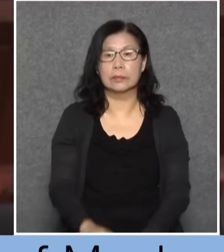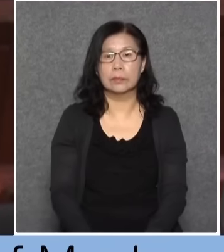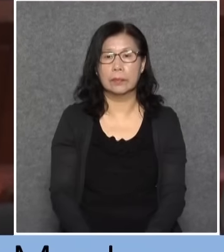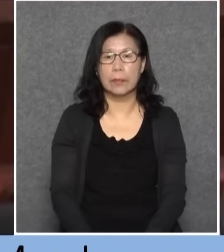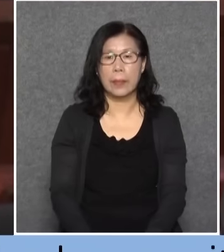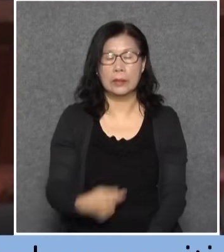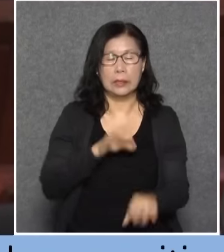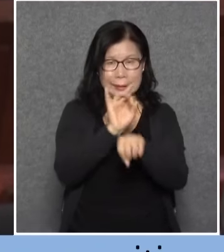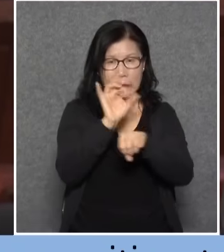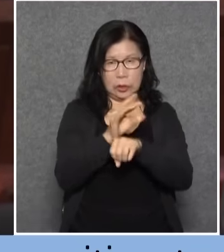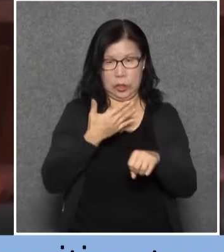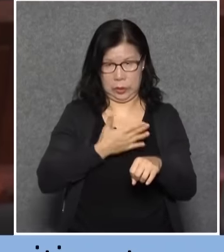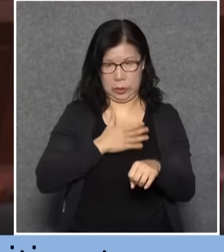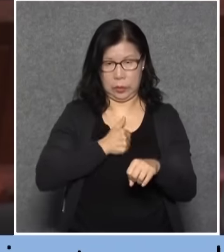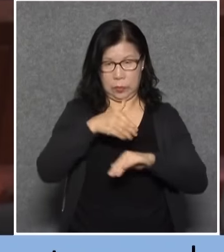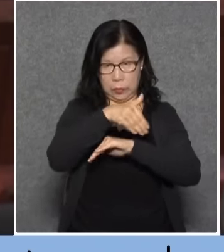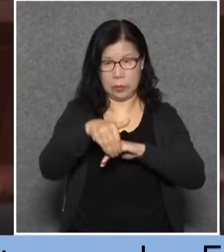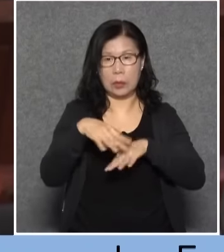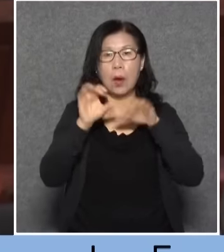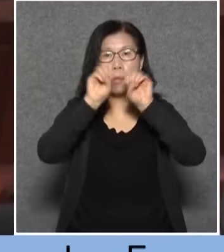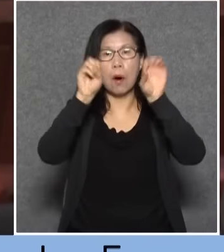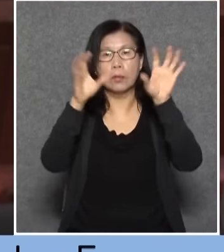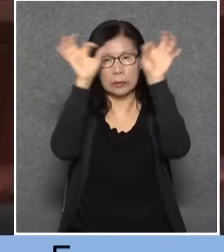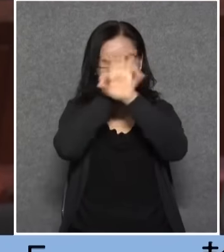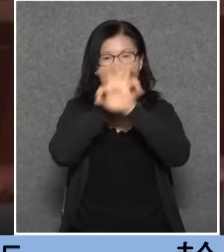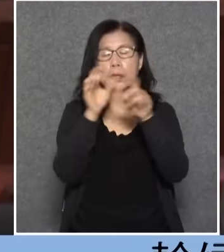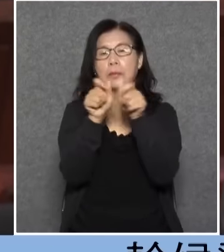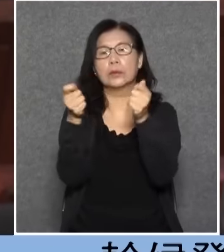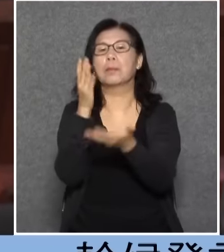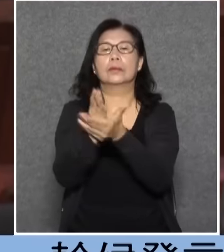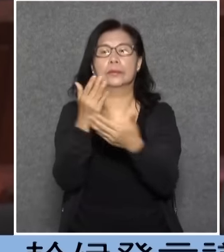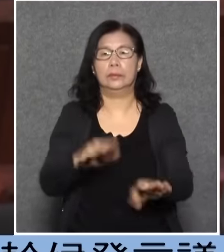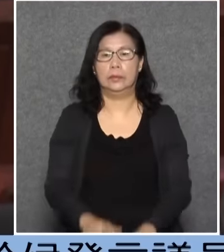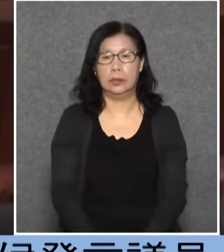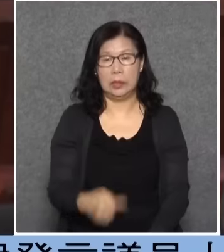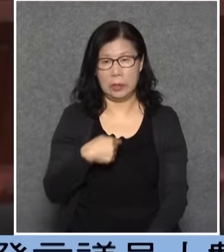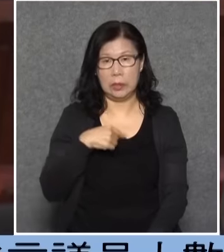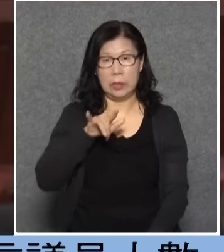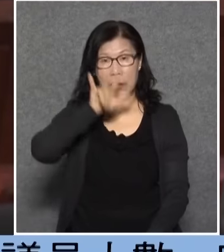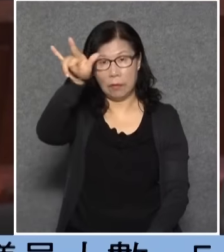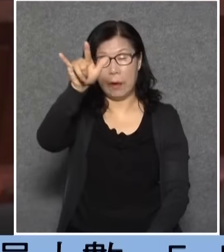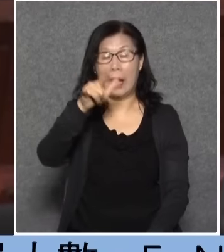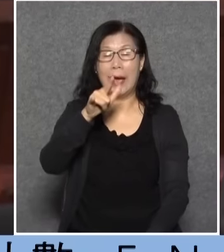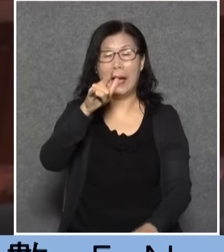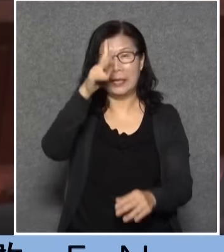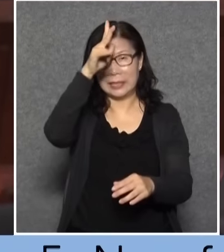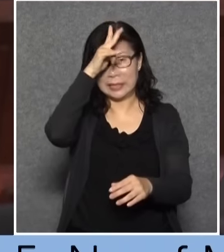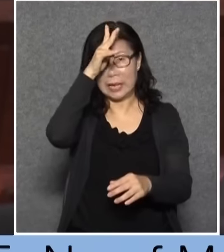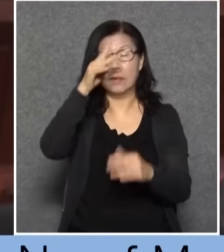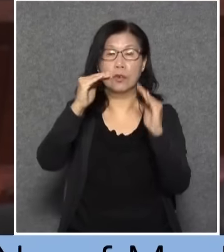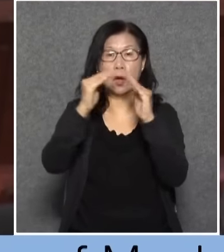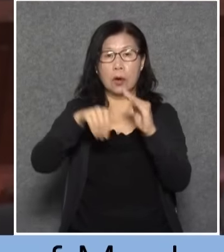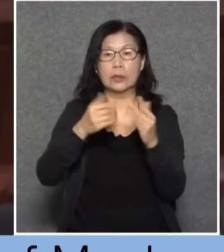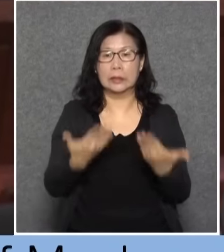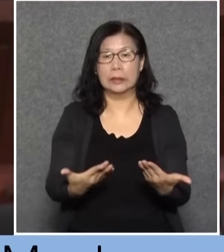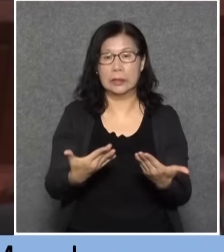預知的情況，實非報道所指的故障。為了更配合空管人員的工作模式，民航處已經